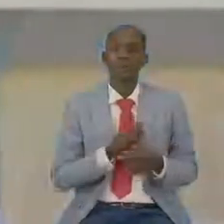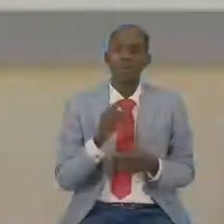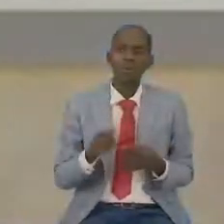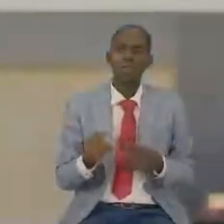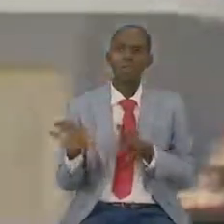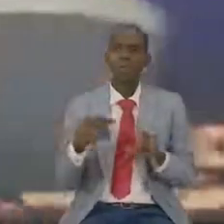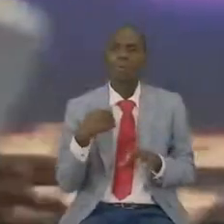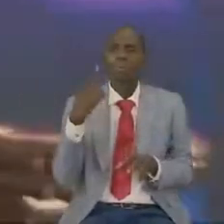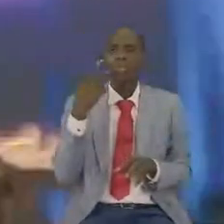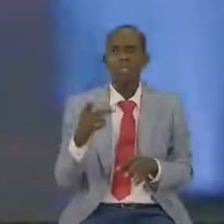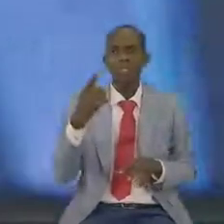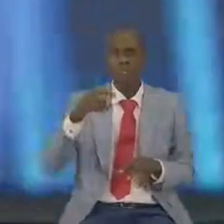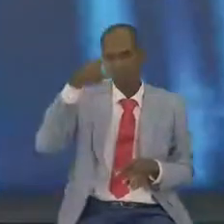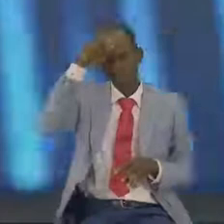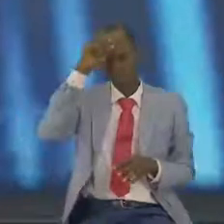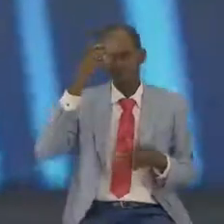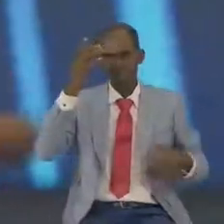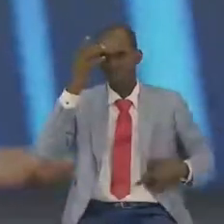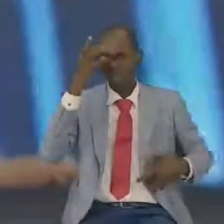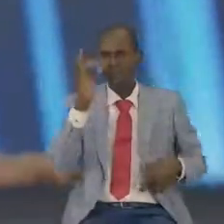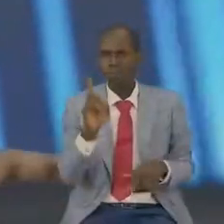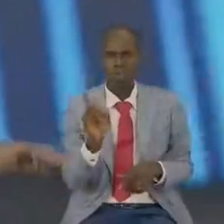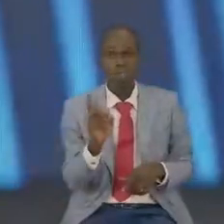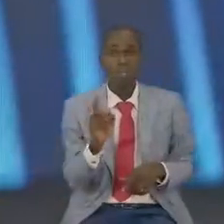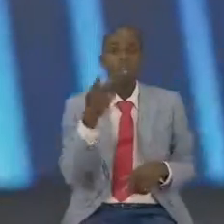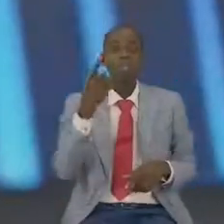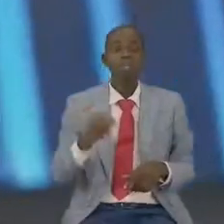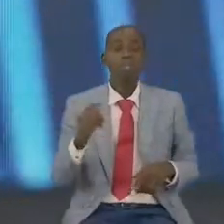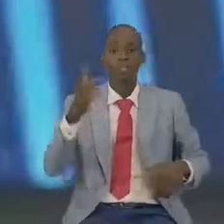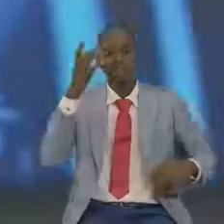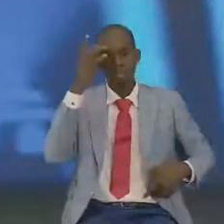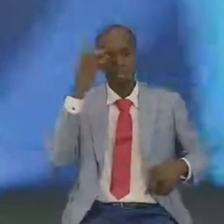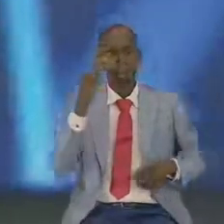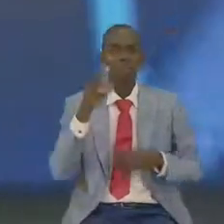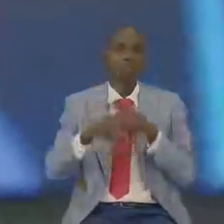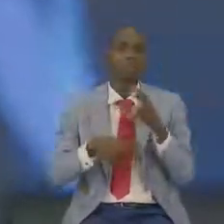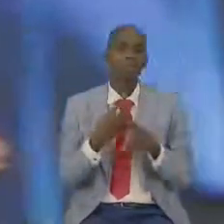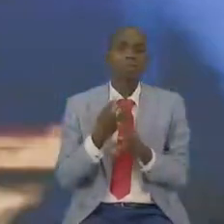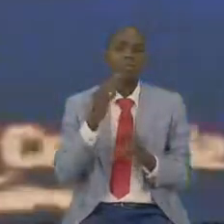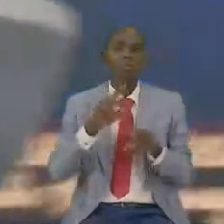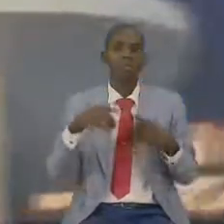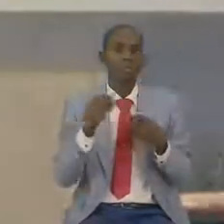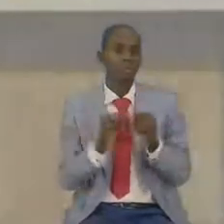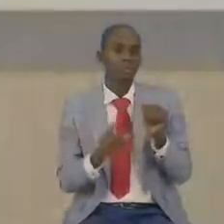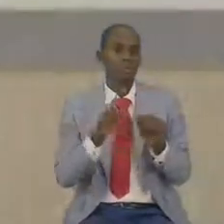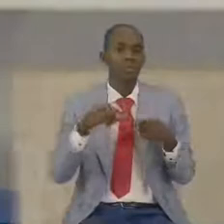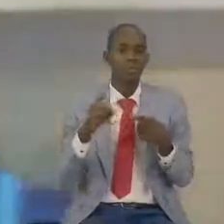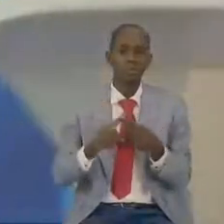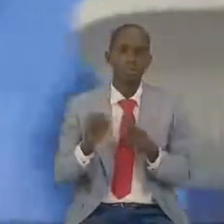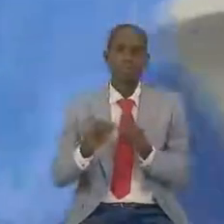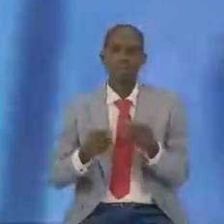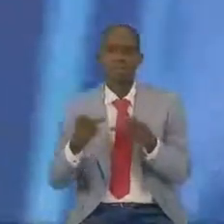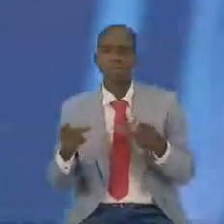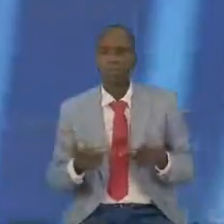Où pouvons trouver les maladies d'Égypte, les maladies du monde? Si vous voyagez un peu, allez dans les villages, allez dans